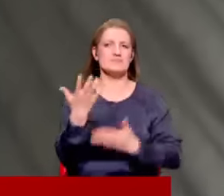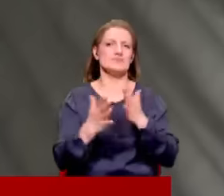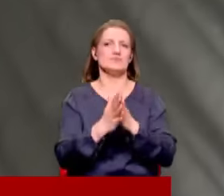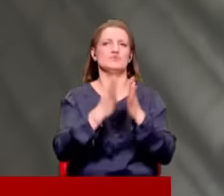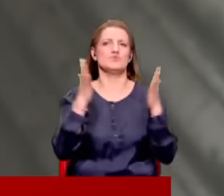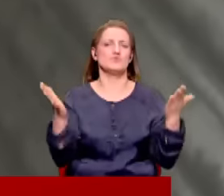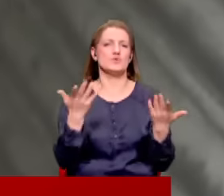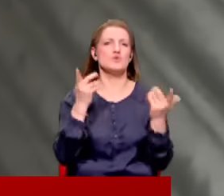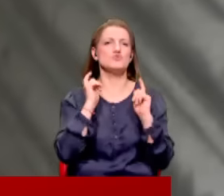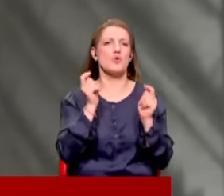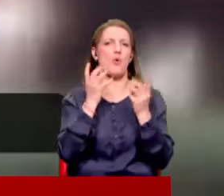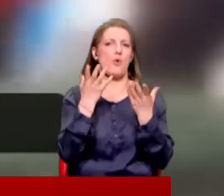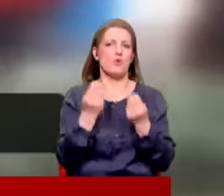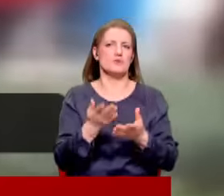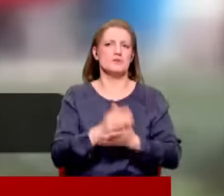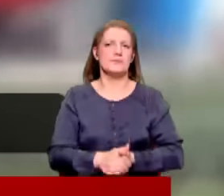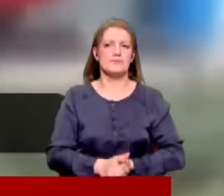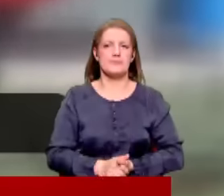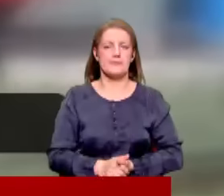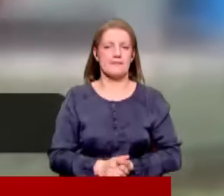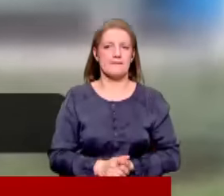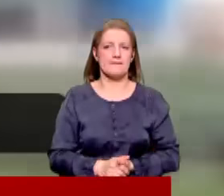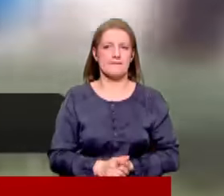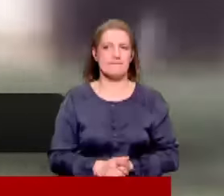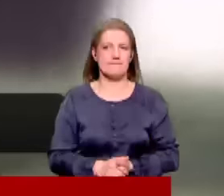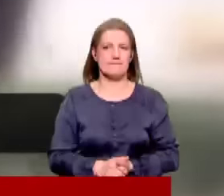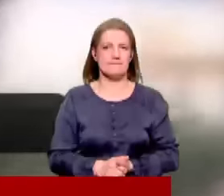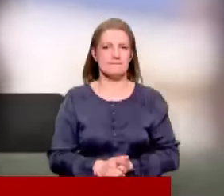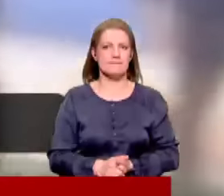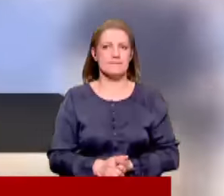büyümüştü. Müdahale zorlaştı.